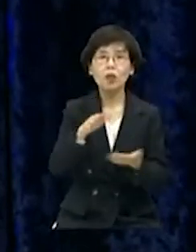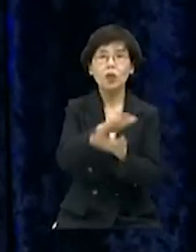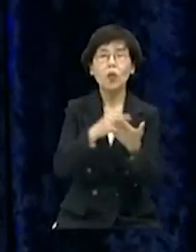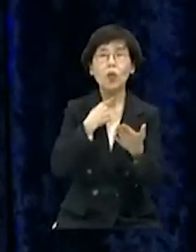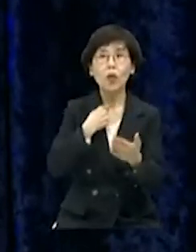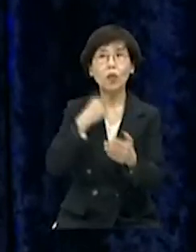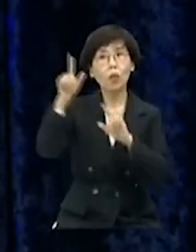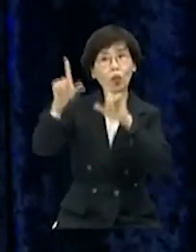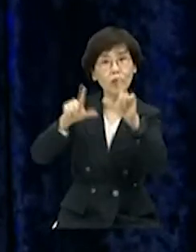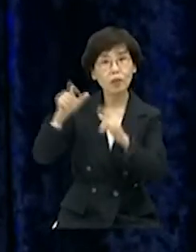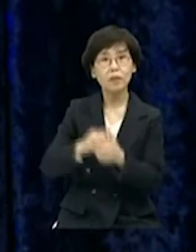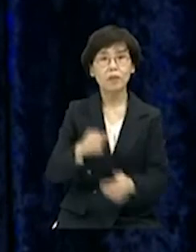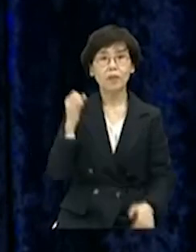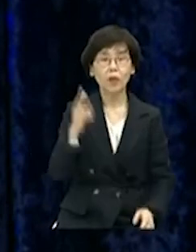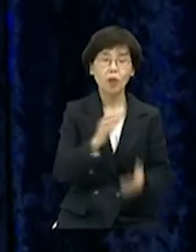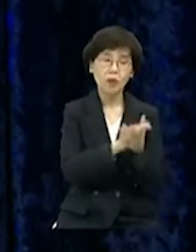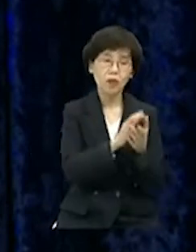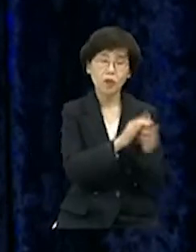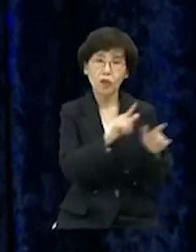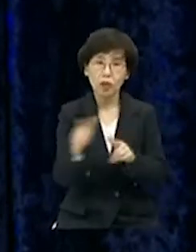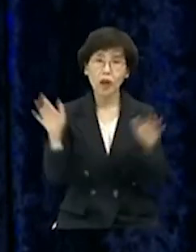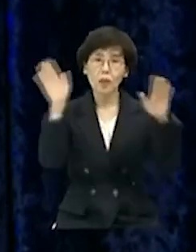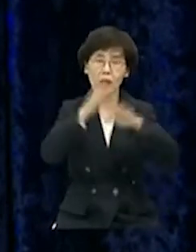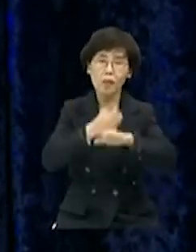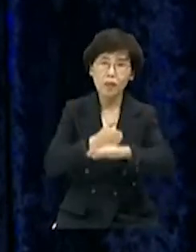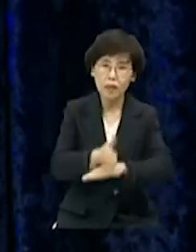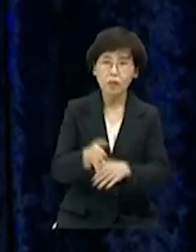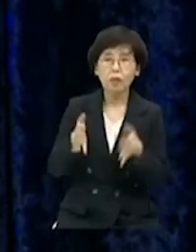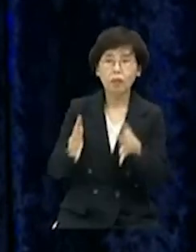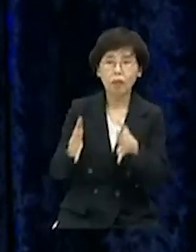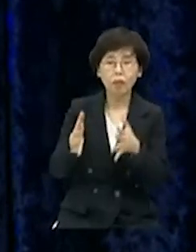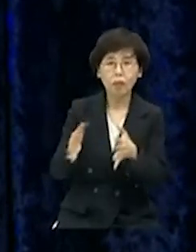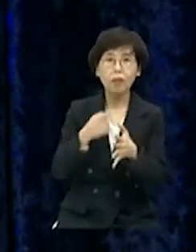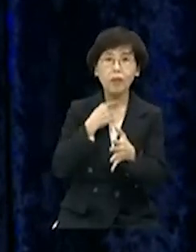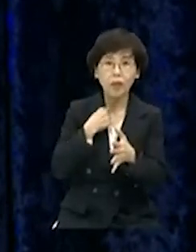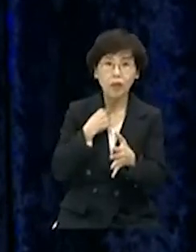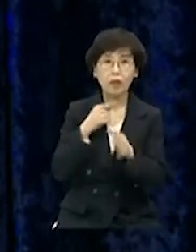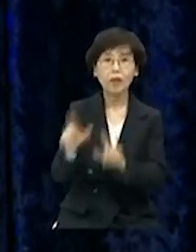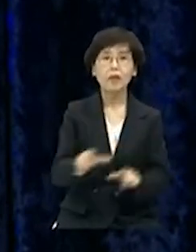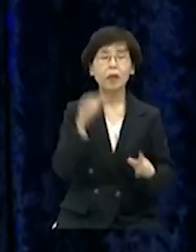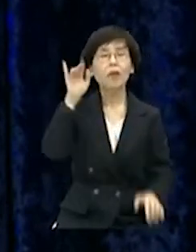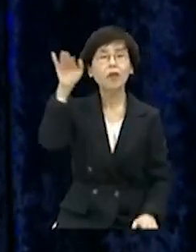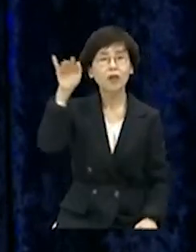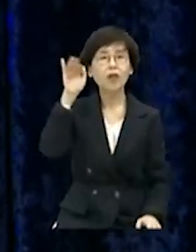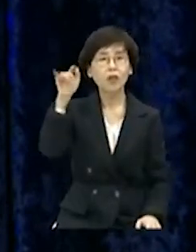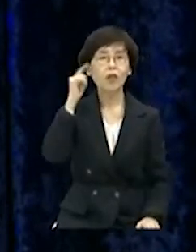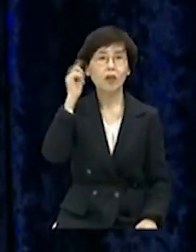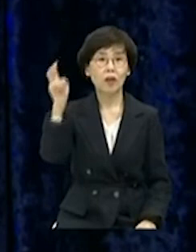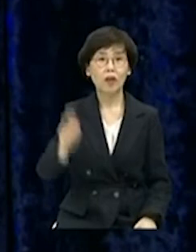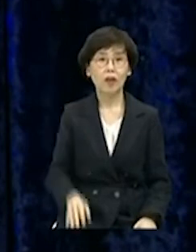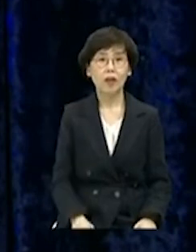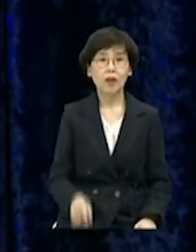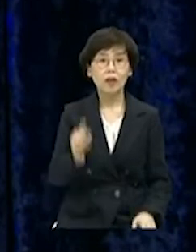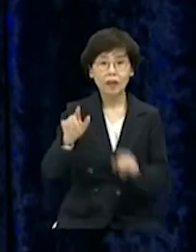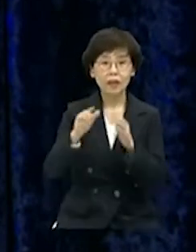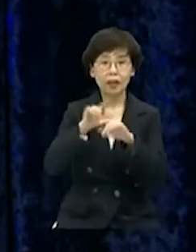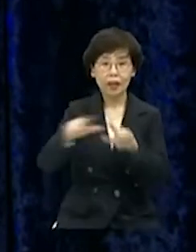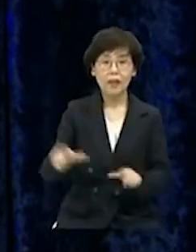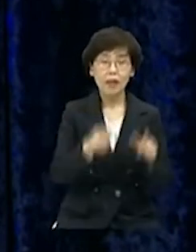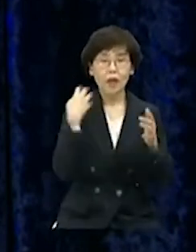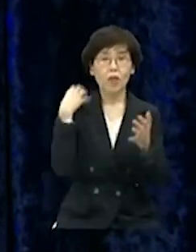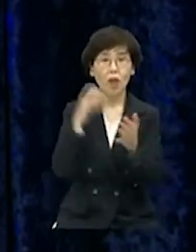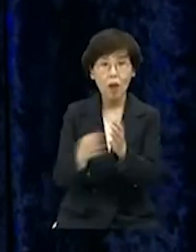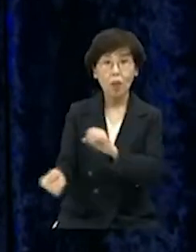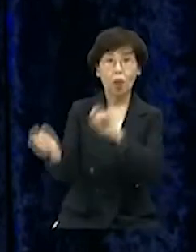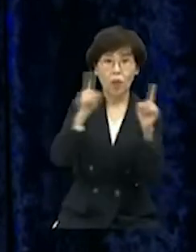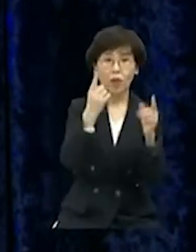뛰놀던 모습, 또 친구들과 밤늦게 이야기했던 그런 일상이 그리우실 겁니다. 그 일상으로 회복해